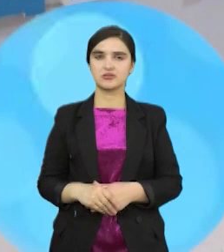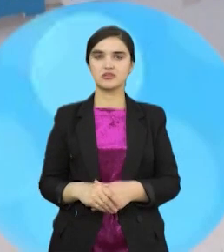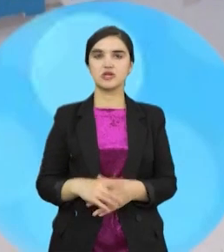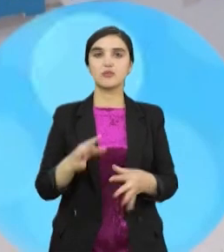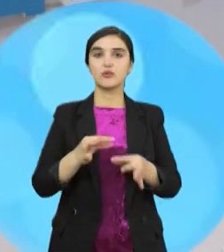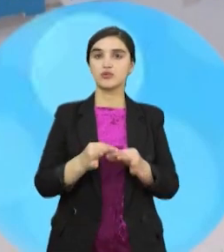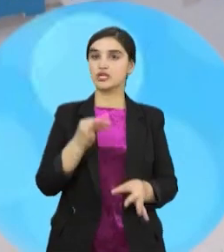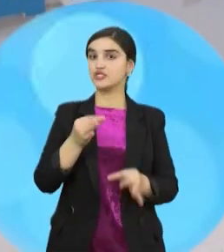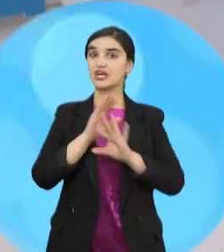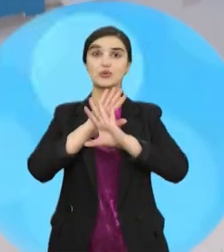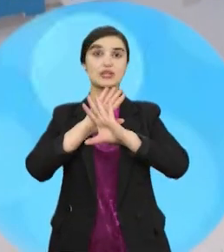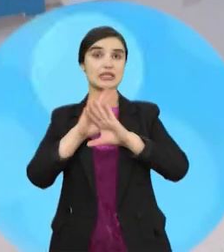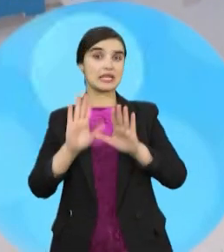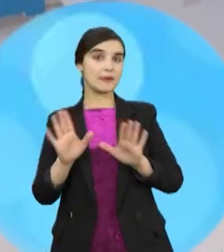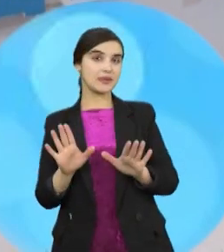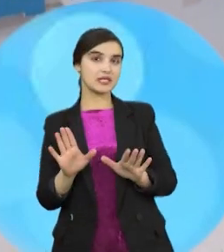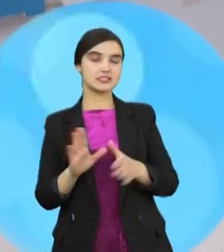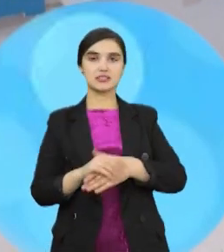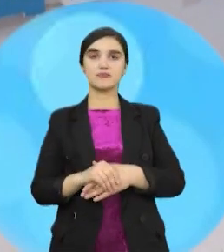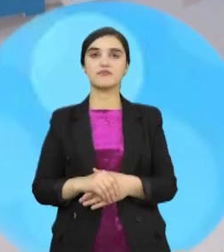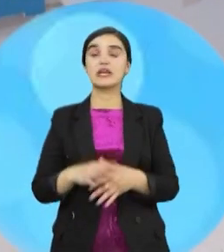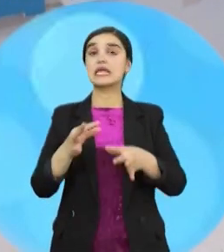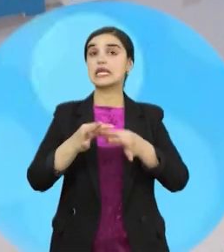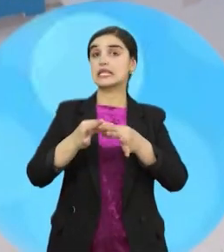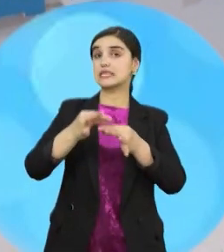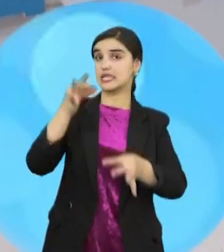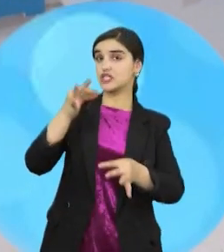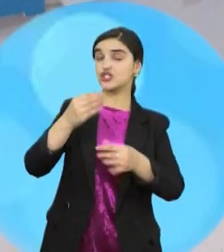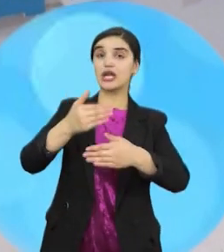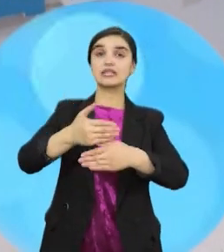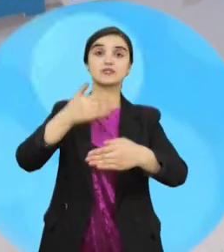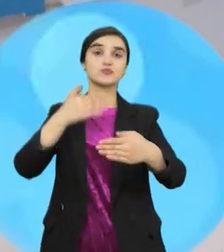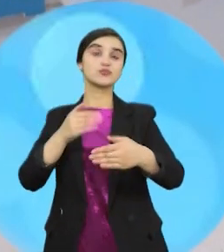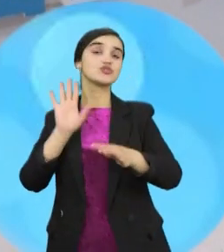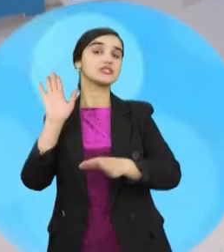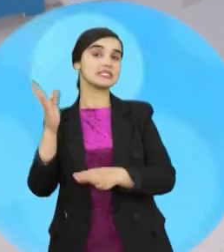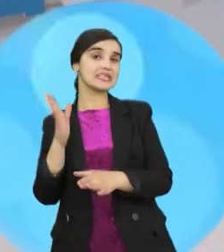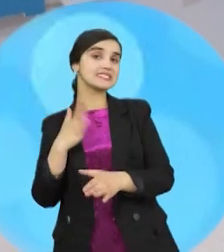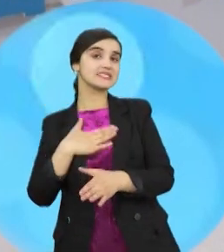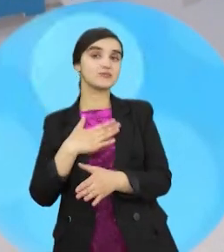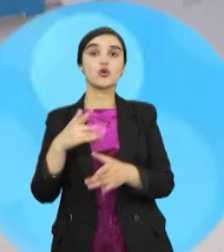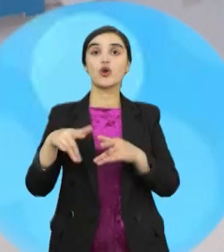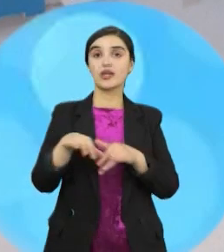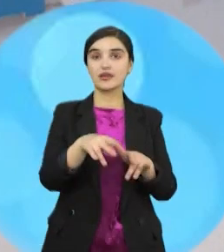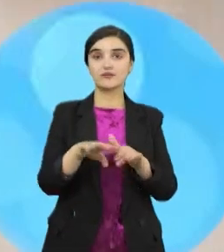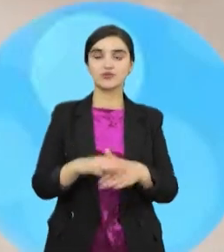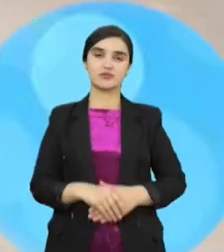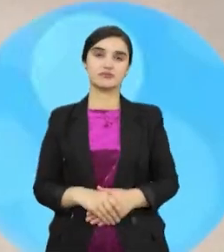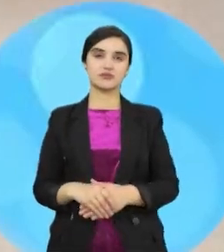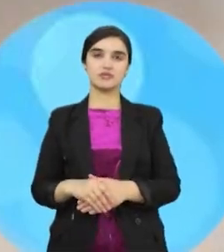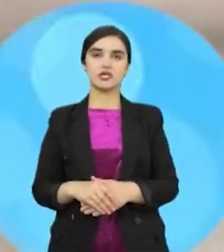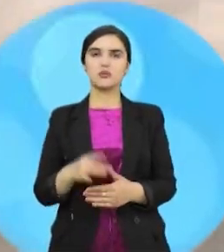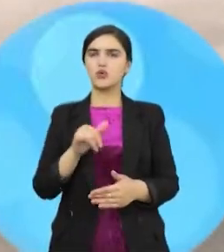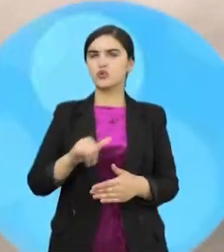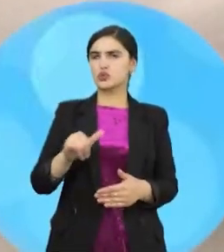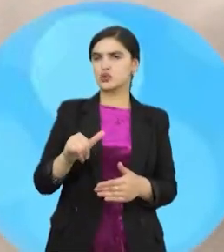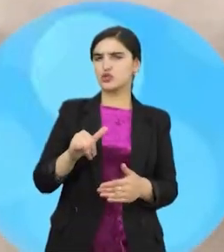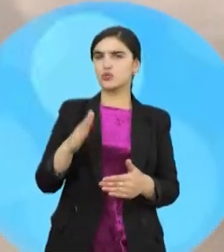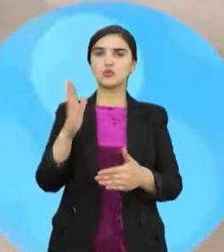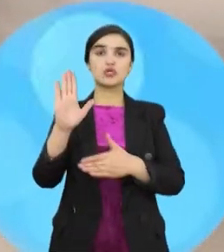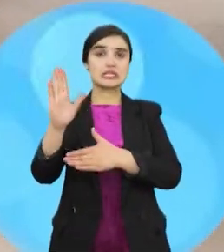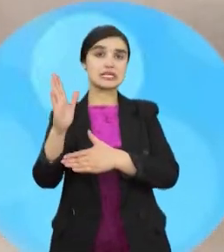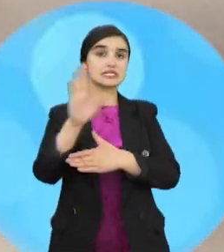ما نایچه را نمیرسیم ولی نایچه از پشت دستانی ما حرکت میکند. یعنی کجایی که